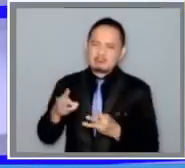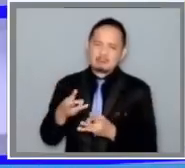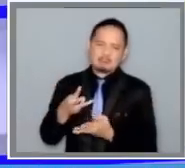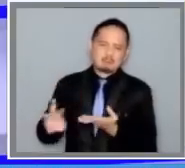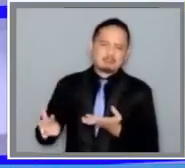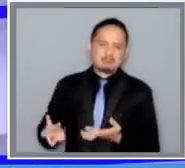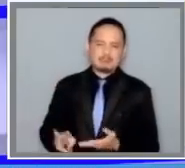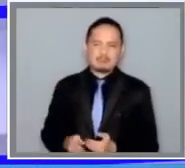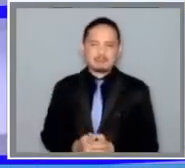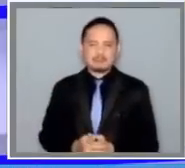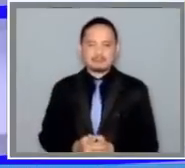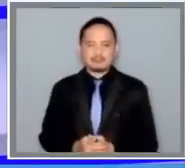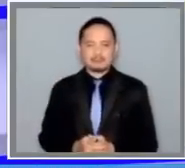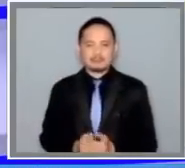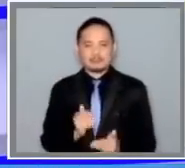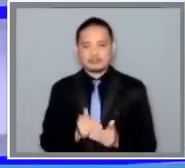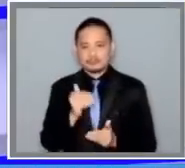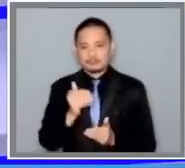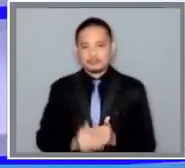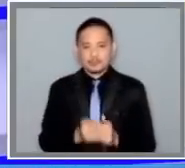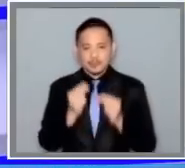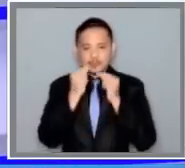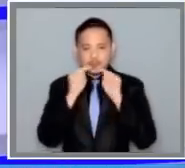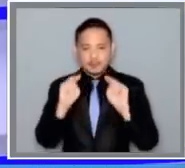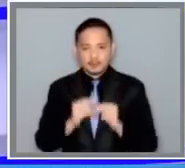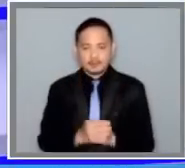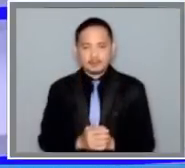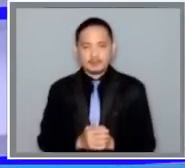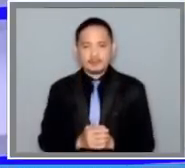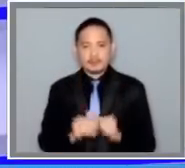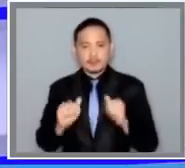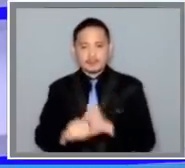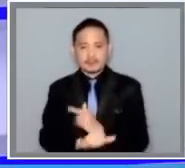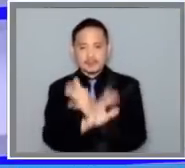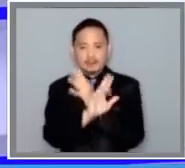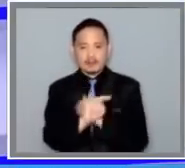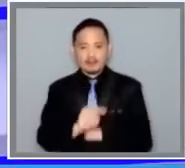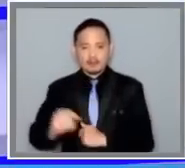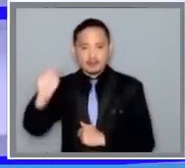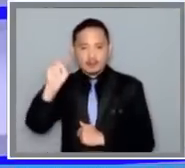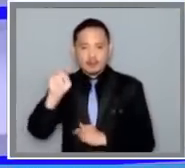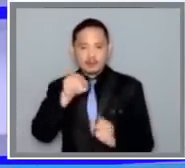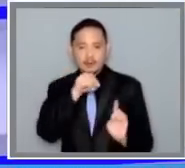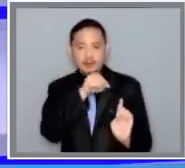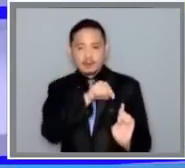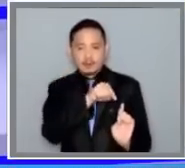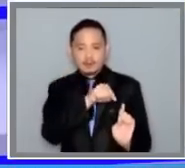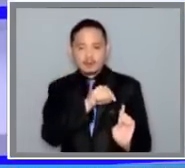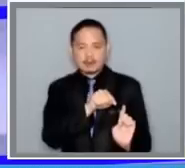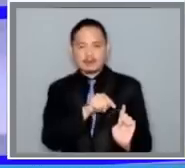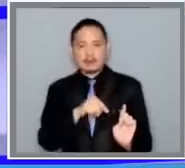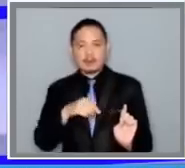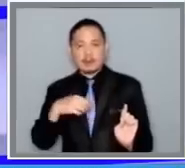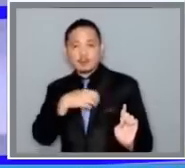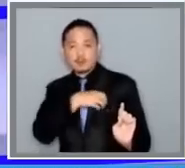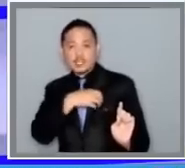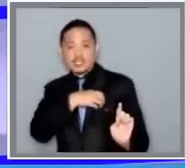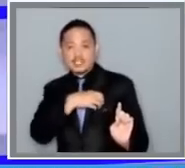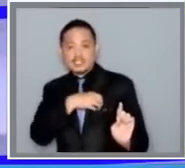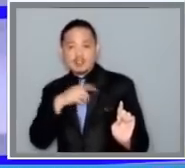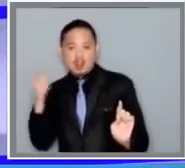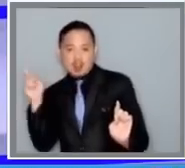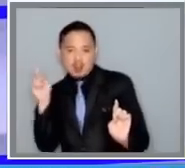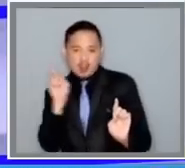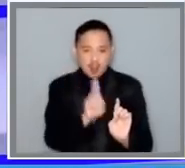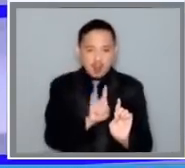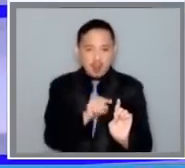Isa pang hindi kagandahang balita ito, balita ako sa Davao del Norte, binugbog umano ng pulis ang isang binatang 19 na